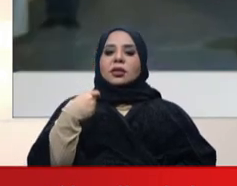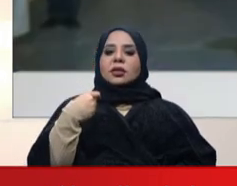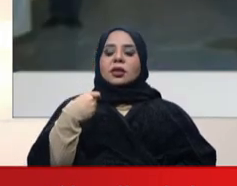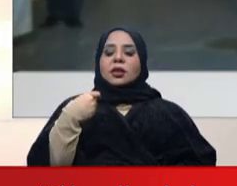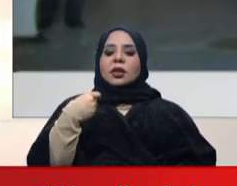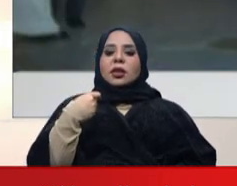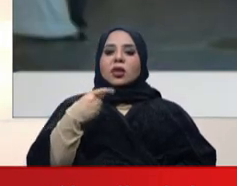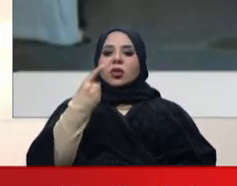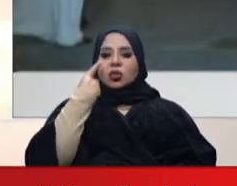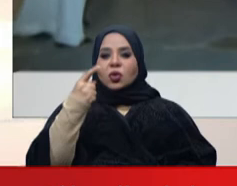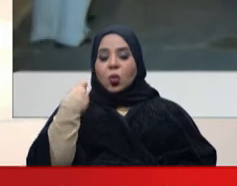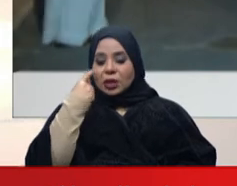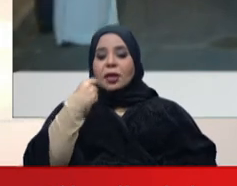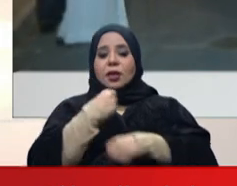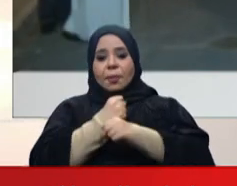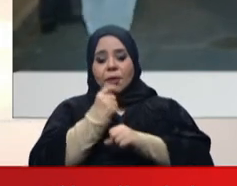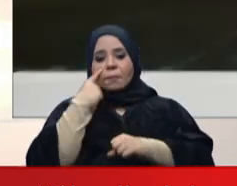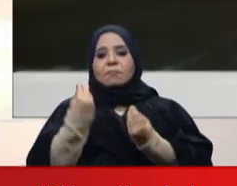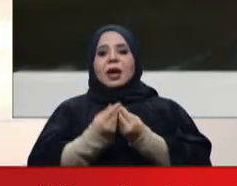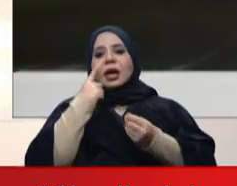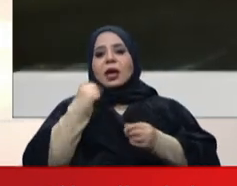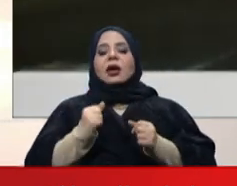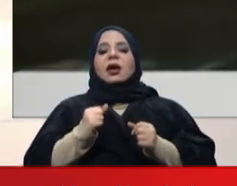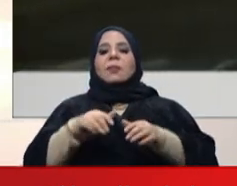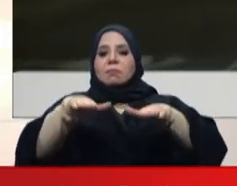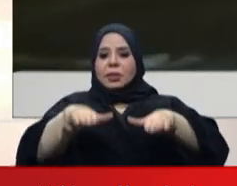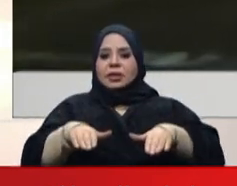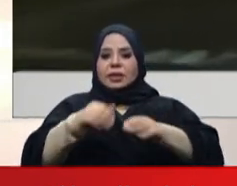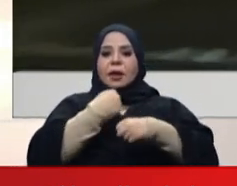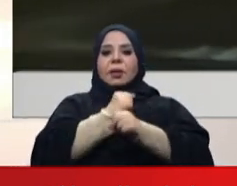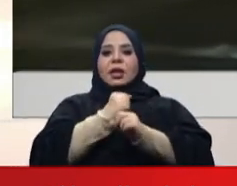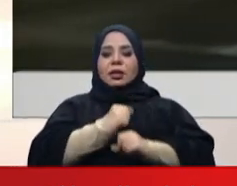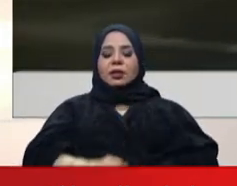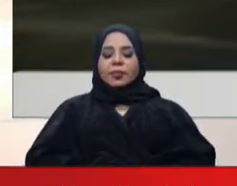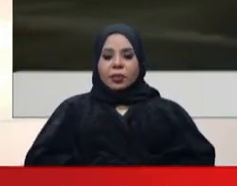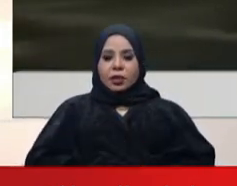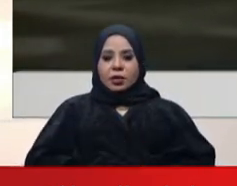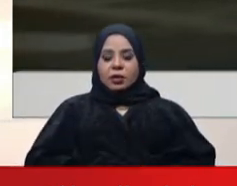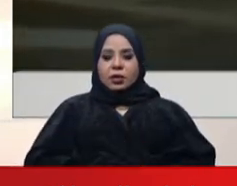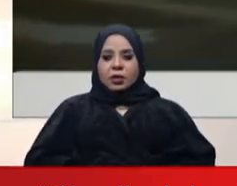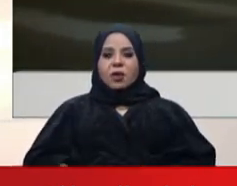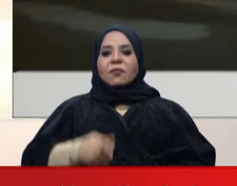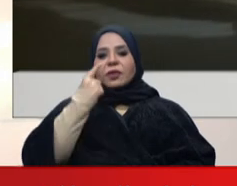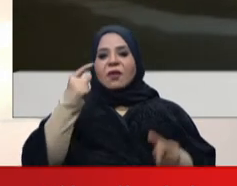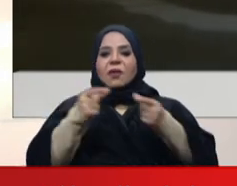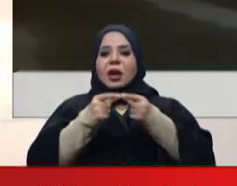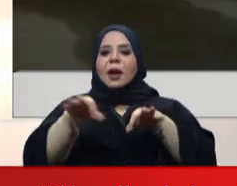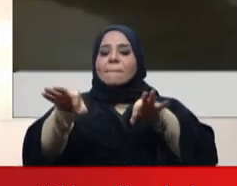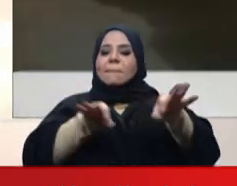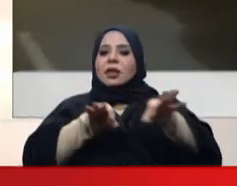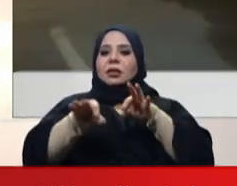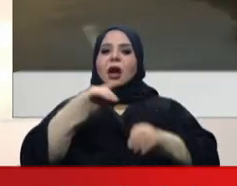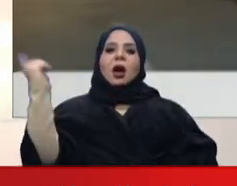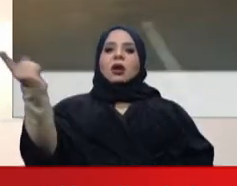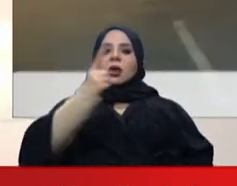من الأشغال، ومدير عام بلدية المنطقة نفسها، ويضم الفريق مهندسين من كافة القطاعات